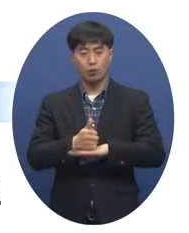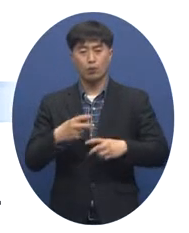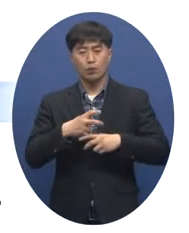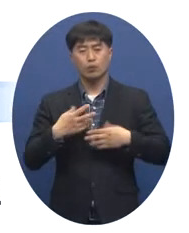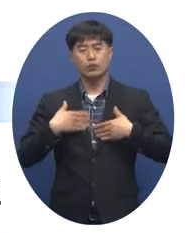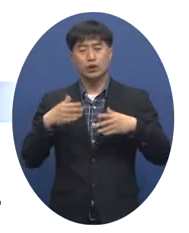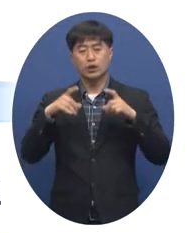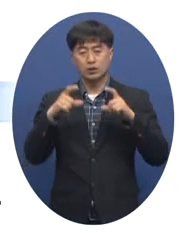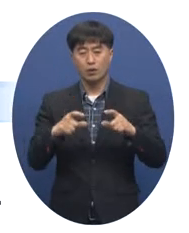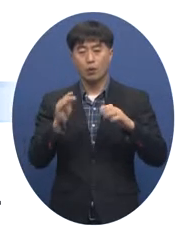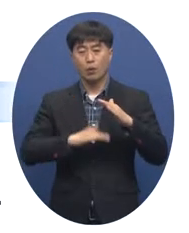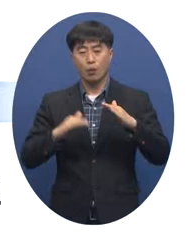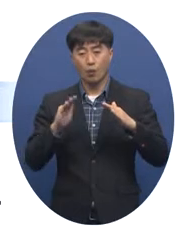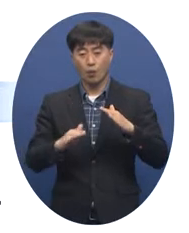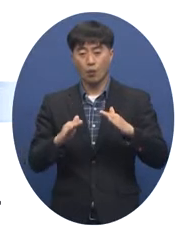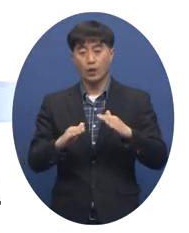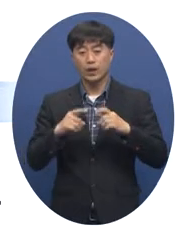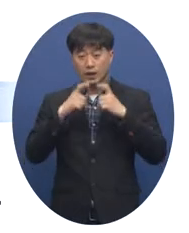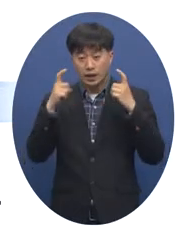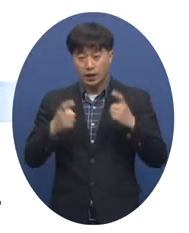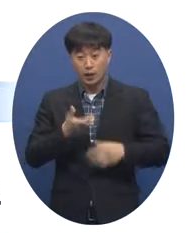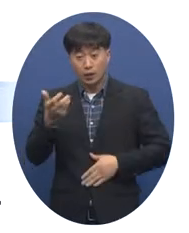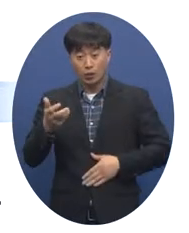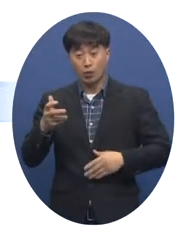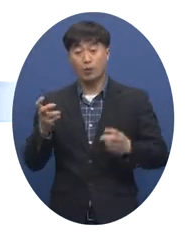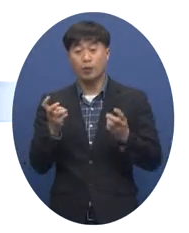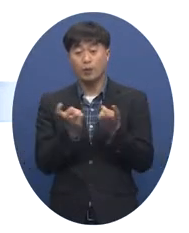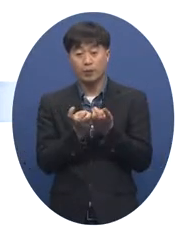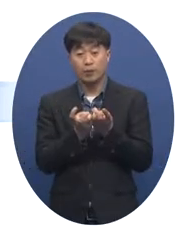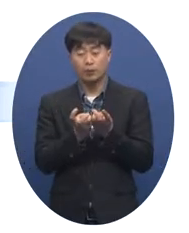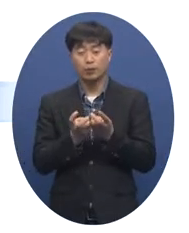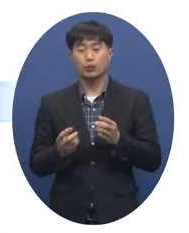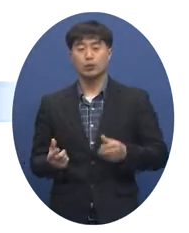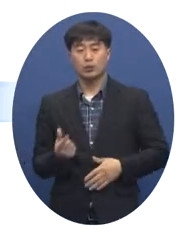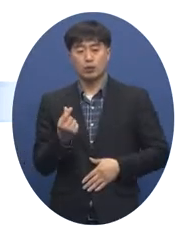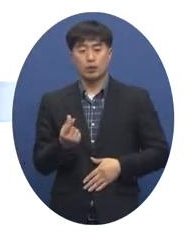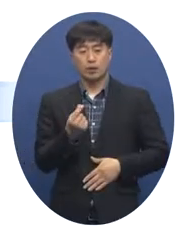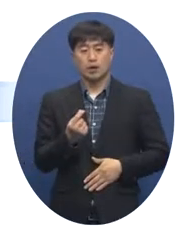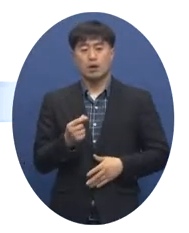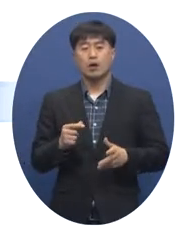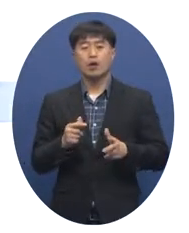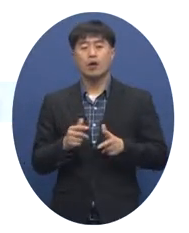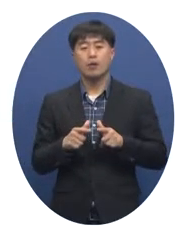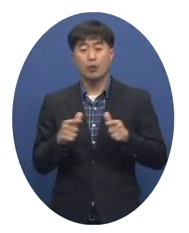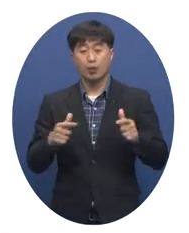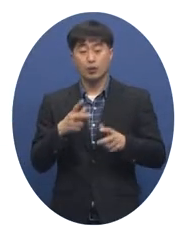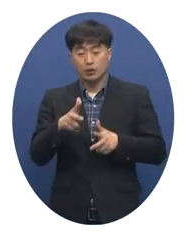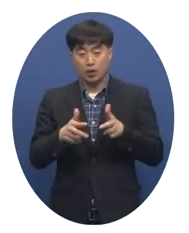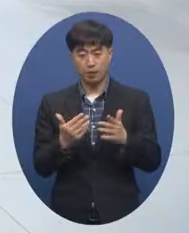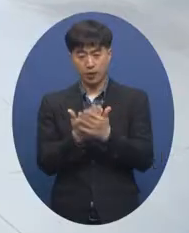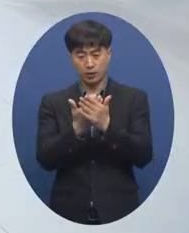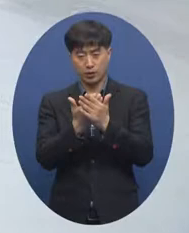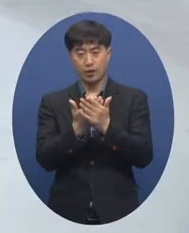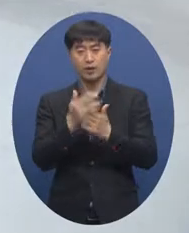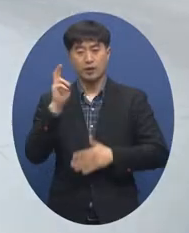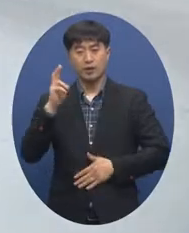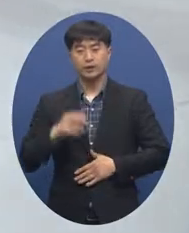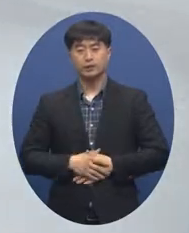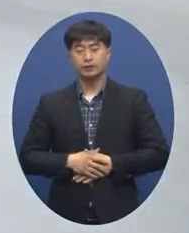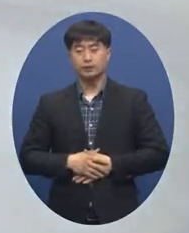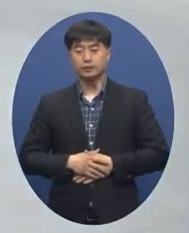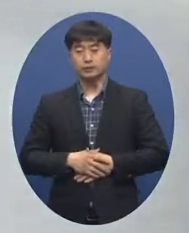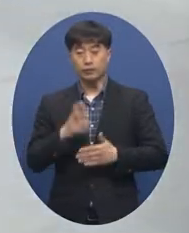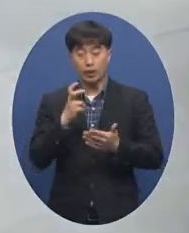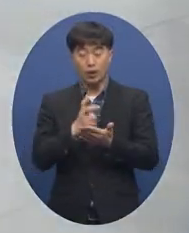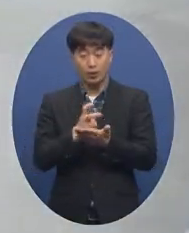취약 지역에서는 공공 퍼스널 모빌리티 도입이 촉진되고 민간들은 사업을 활성화할 수 있을 것으로 예상됩니다. 도는